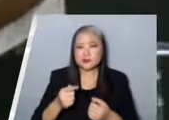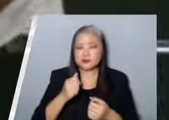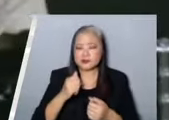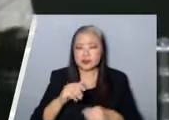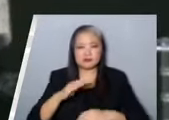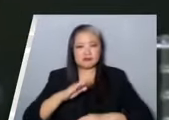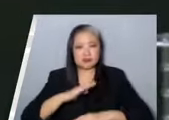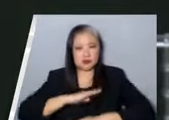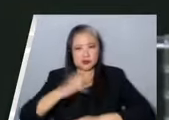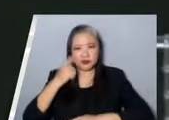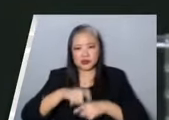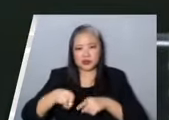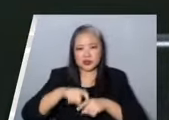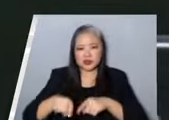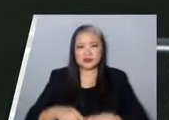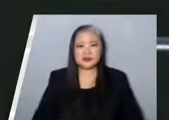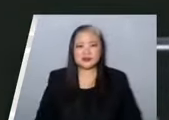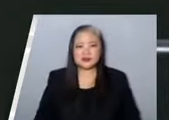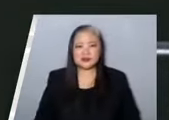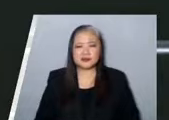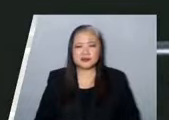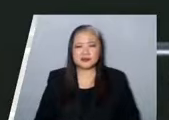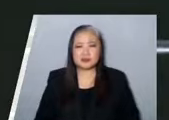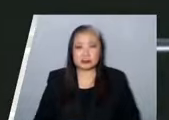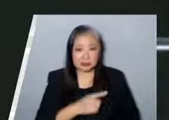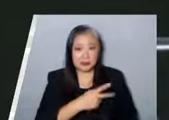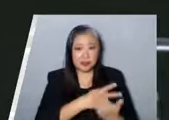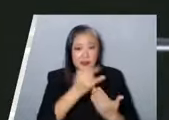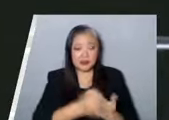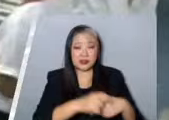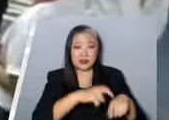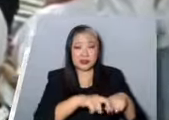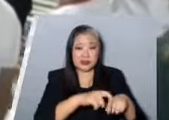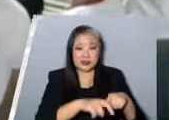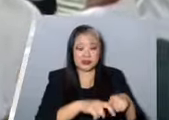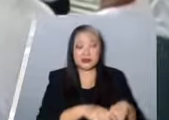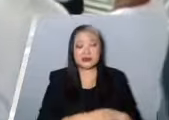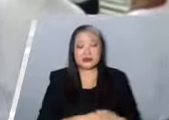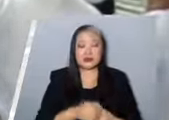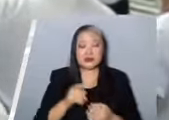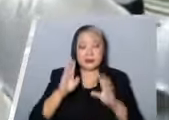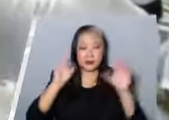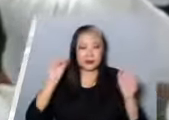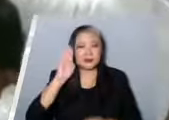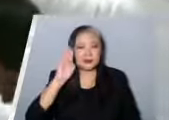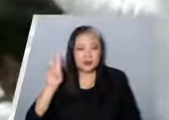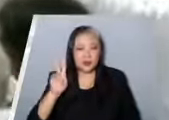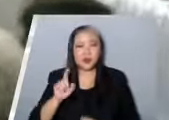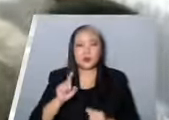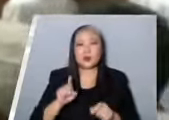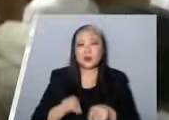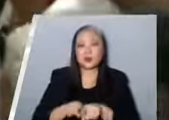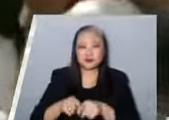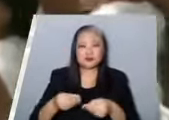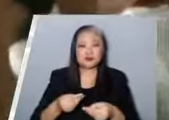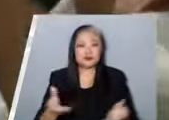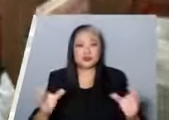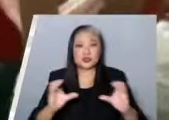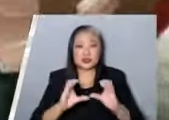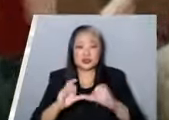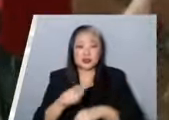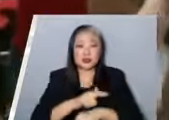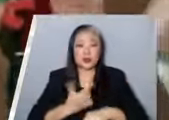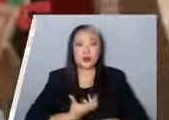Cebu Negros Panay Backbone Project, pinangunahan din ni Pangulong Marcos ang pamimigay ng Certificate of Land Ownership Award o